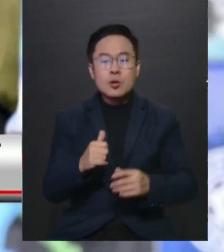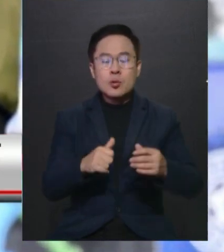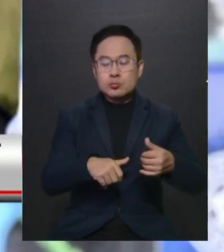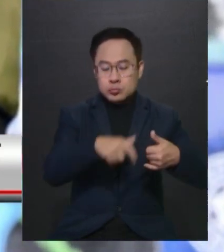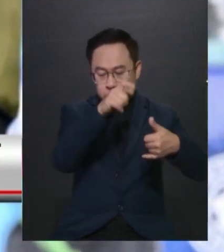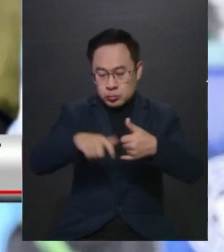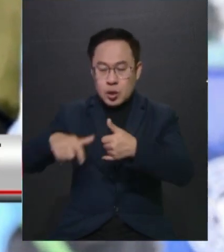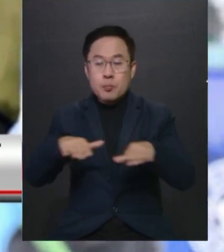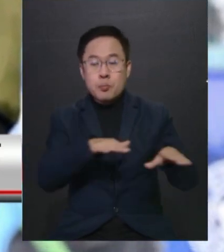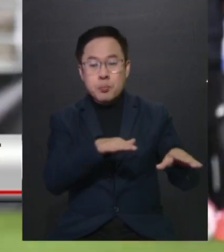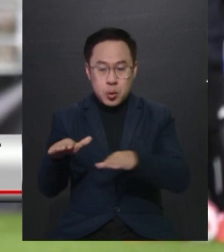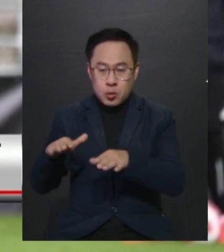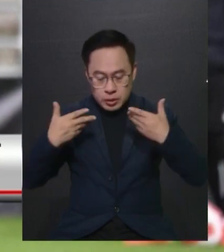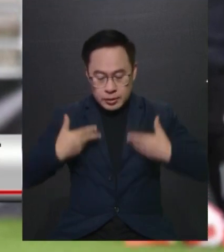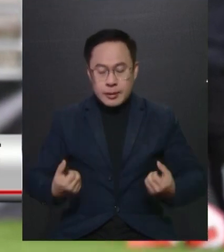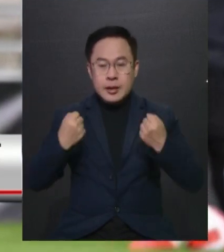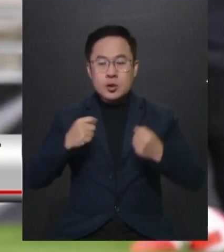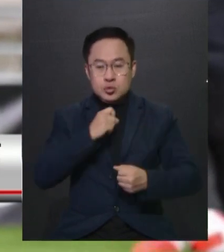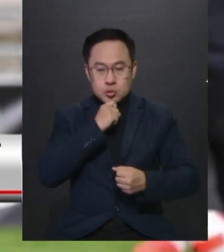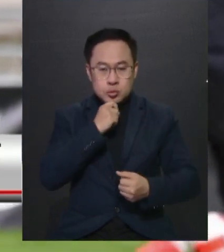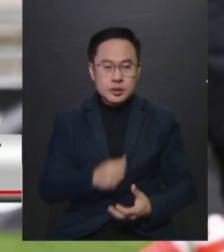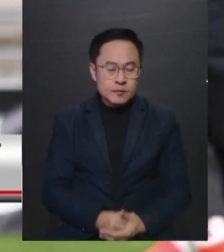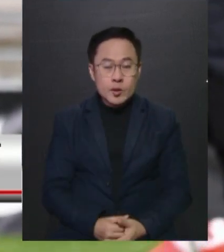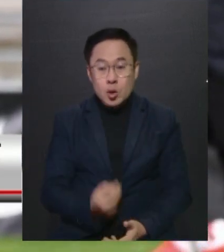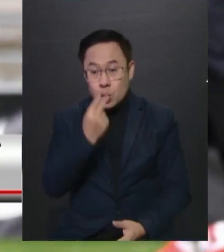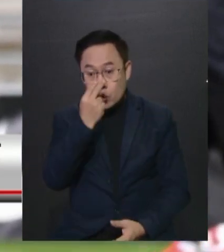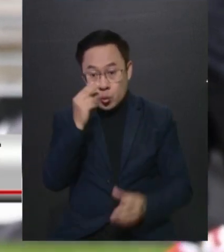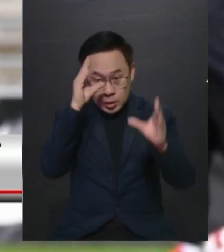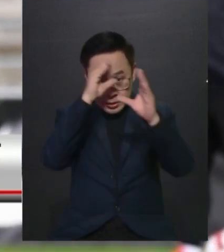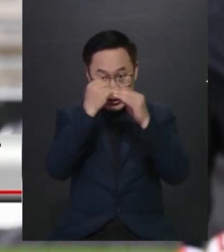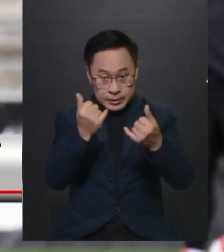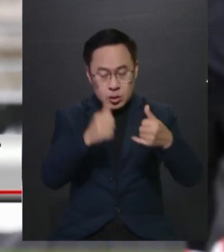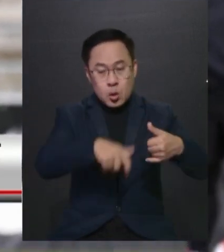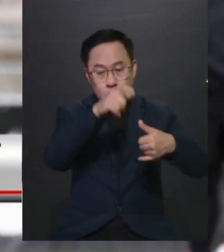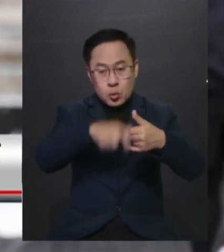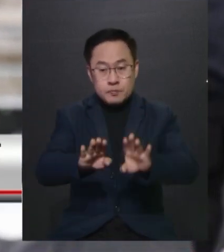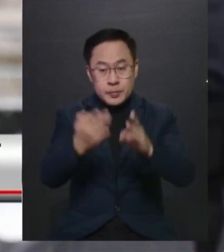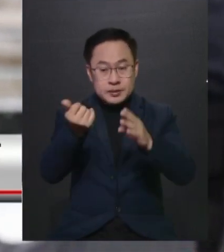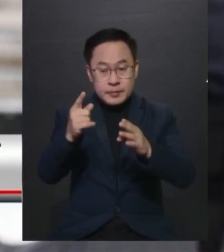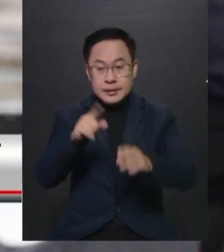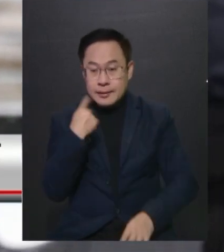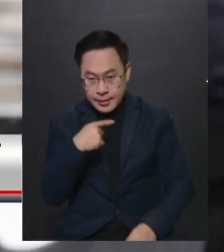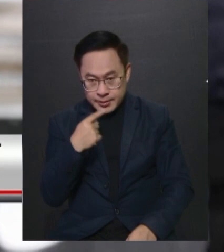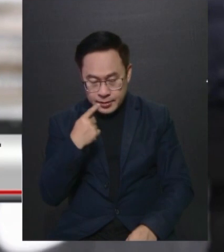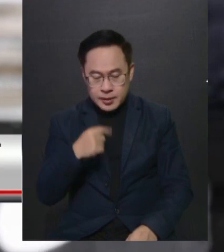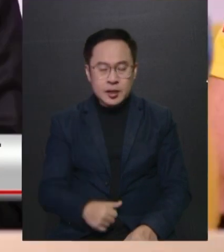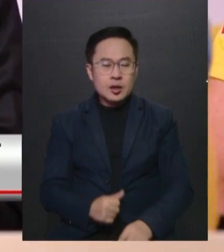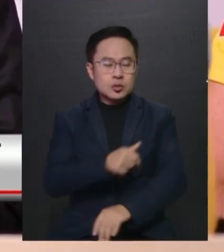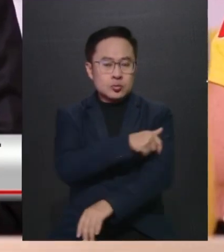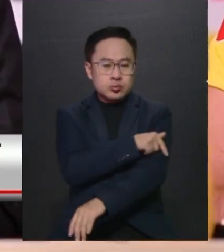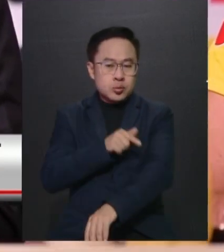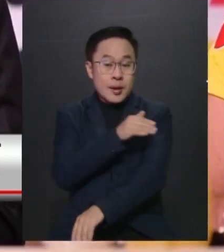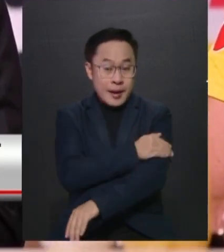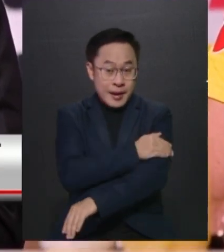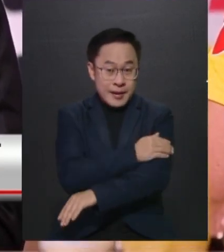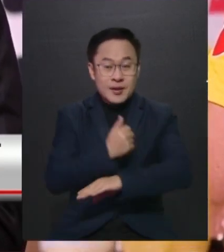การเล่นหรือว่าตัวผู้เล่นที่ต้องรอดูว่ามาโน่จะจัดทัพอย่างไรในคืนนี้นะฮะ ค่ะ ส่วนกัปตันทีมชาติไทยอย่างกฤษฎาการ์แมนครับออกมาบอกว่าผมว่าสิ่ง